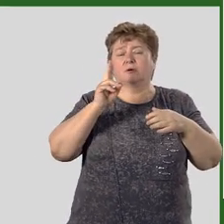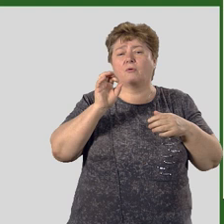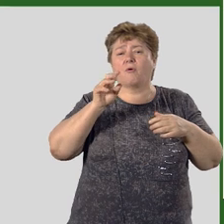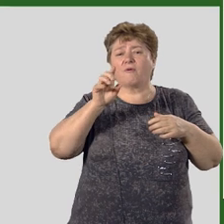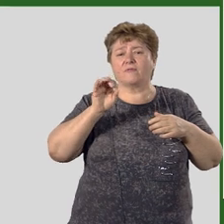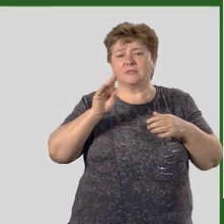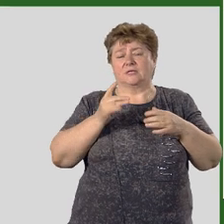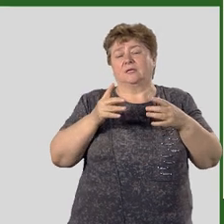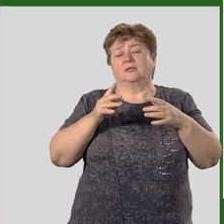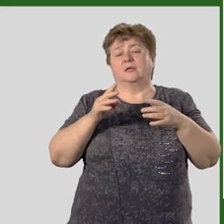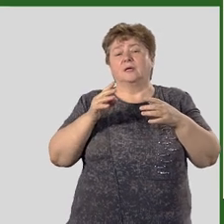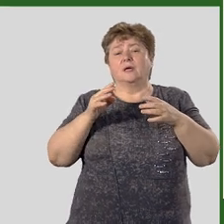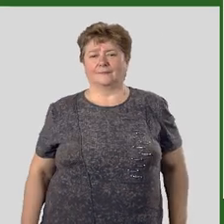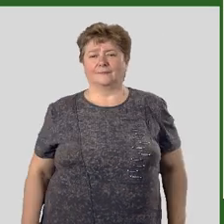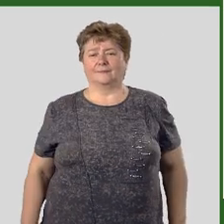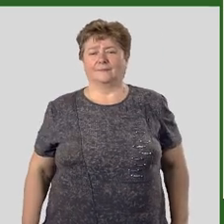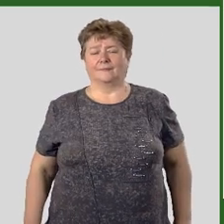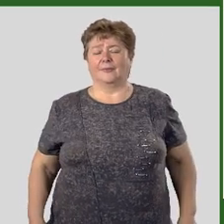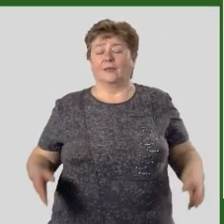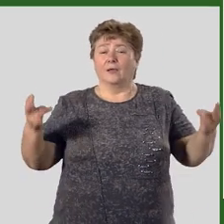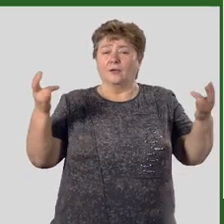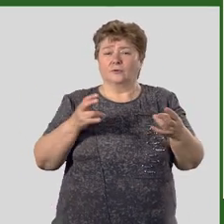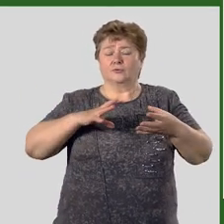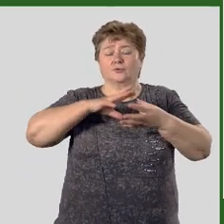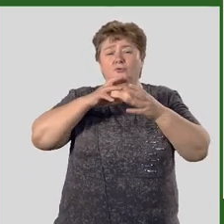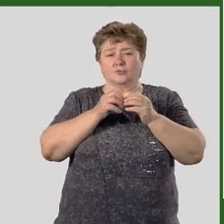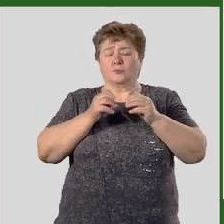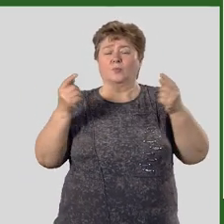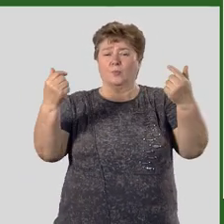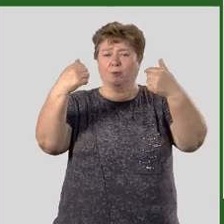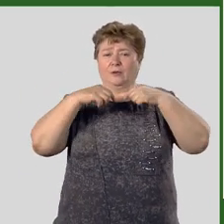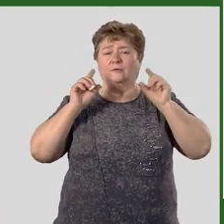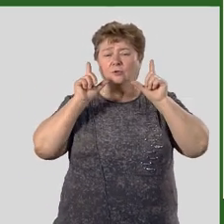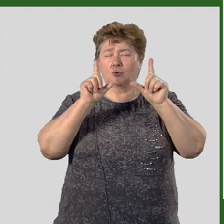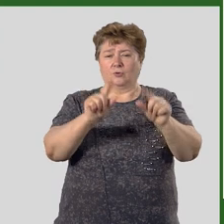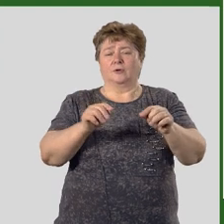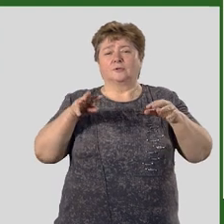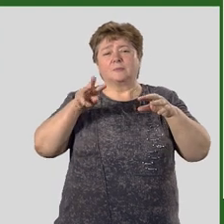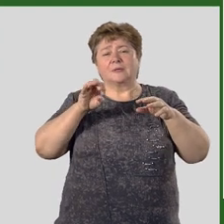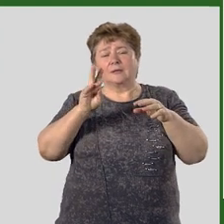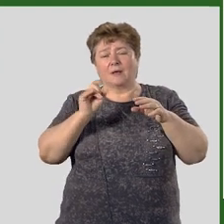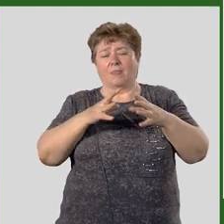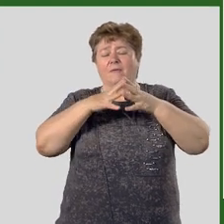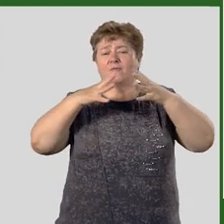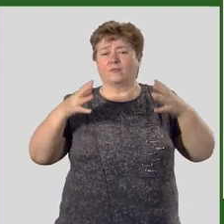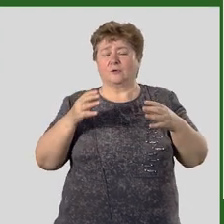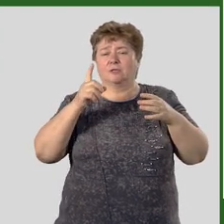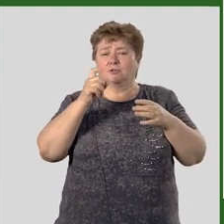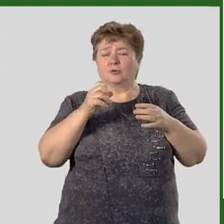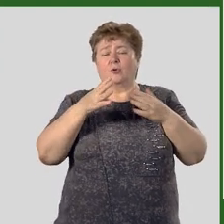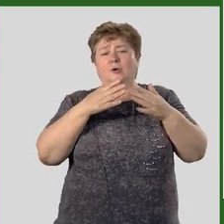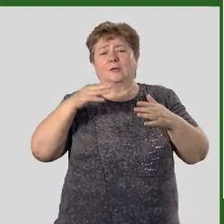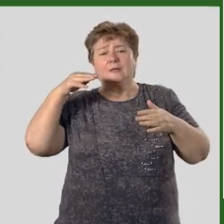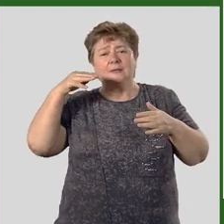коэффициент миграционного движения. Необходимо сумму приехавших и отъехавших мигрантов увеличить на 100